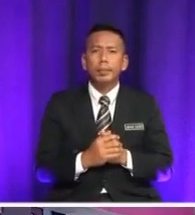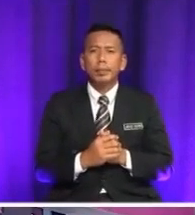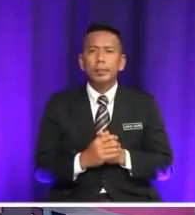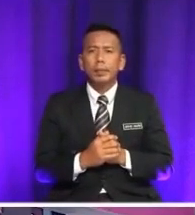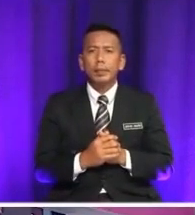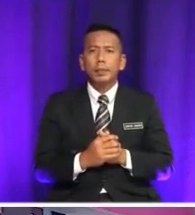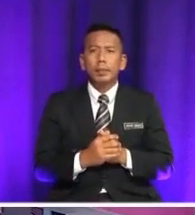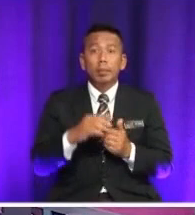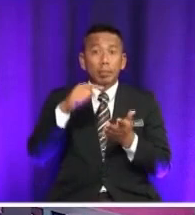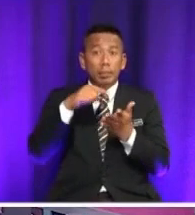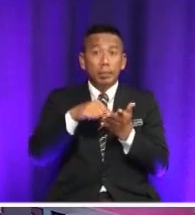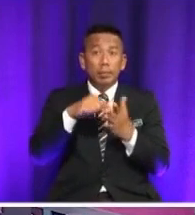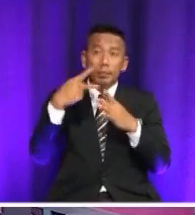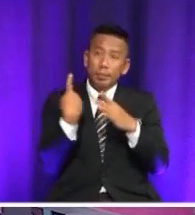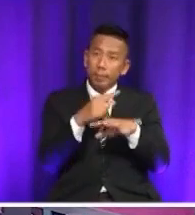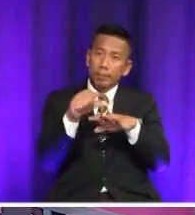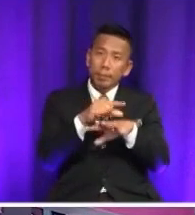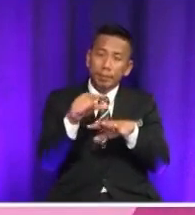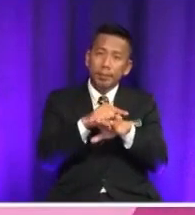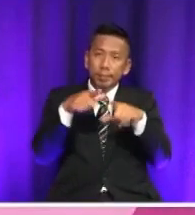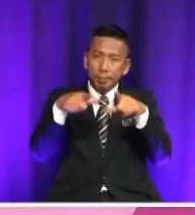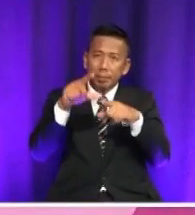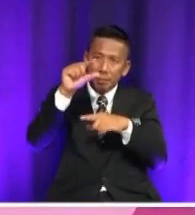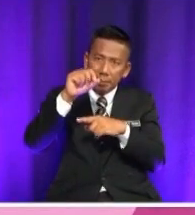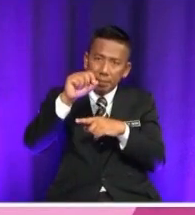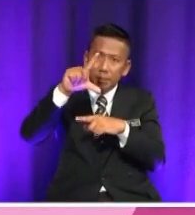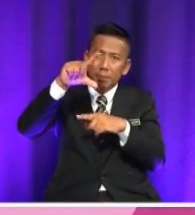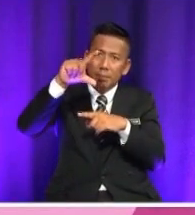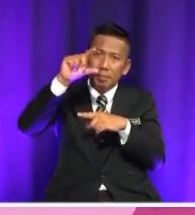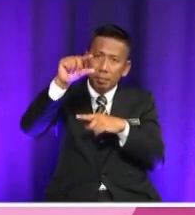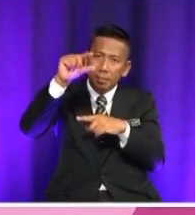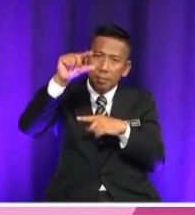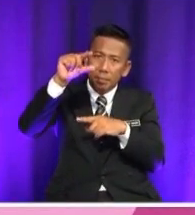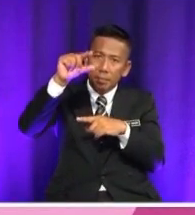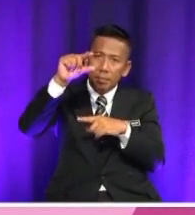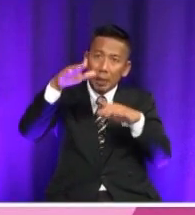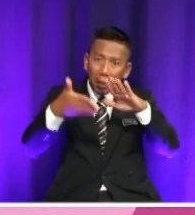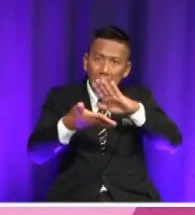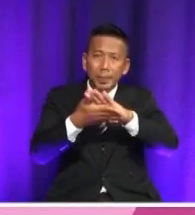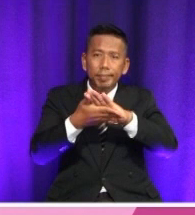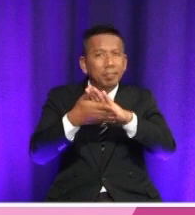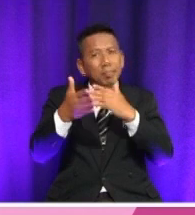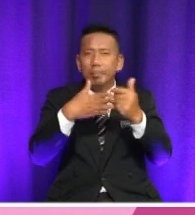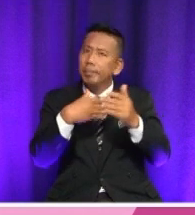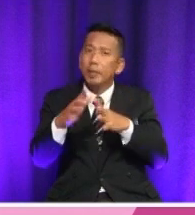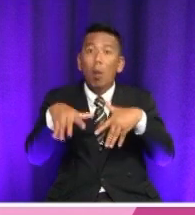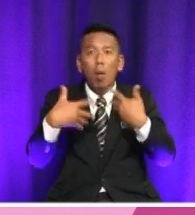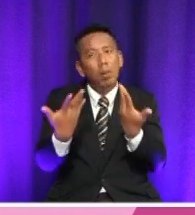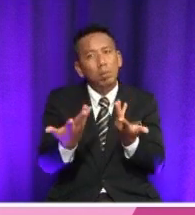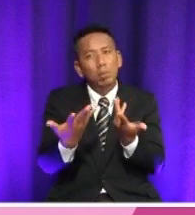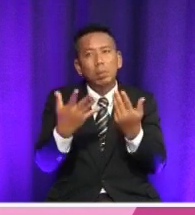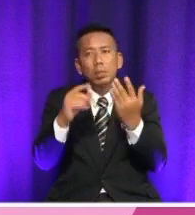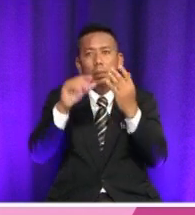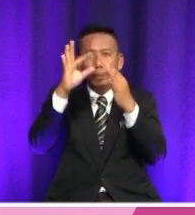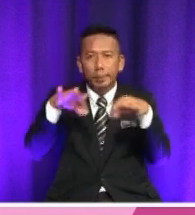oke yang ini kita gunakan kayu yang tebal jadi tampaknya asalkan dia beli